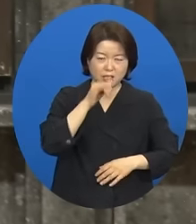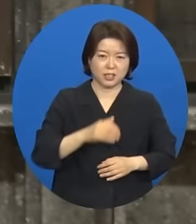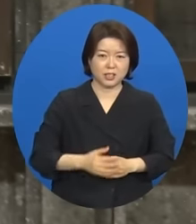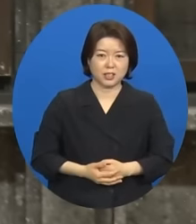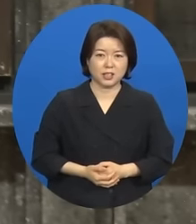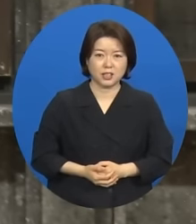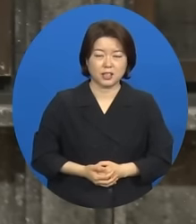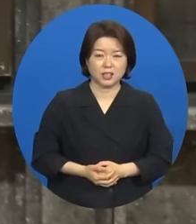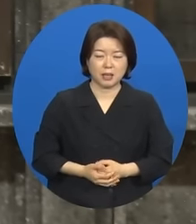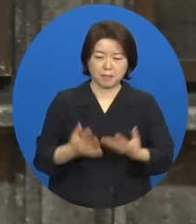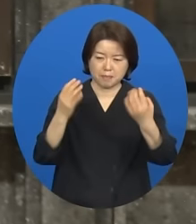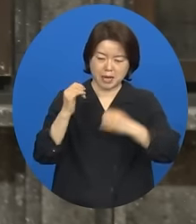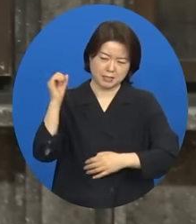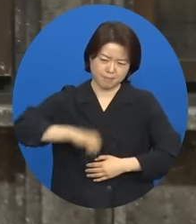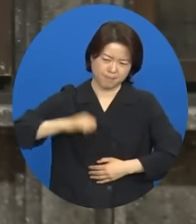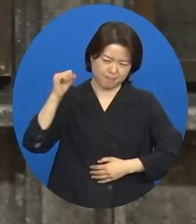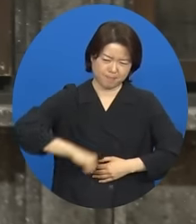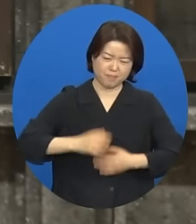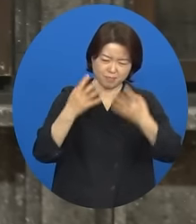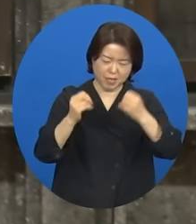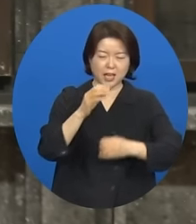얼마나 많은 불순종을 했는지 몰라요.